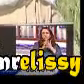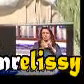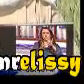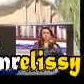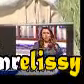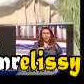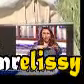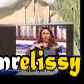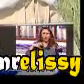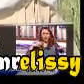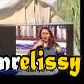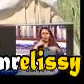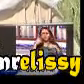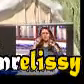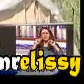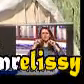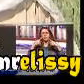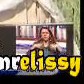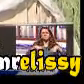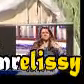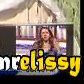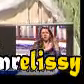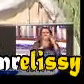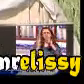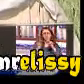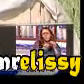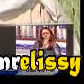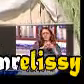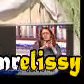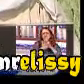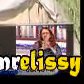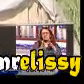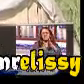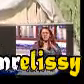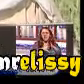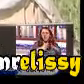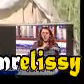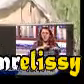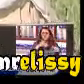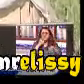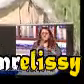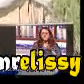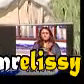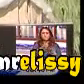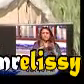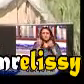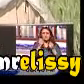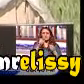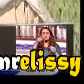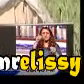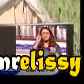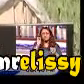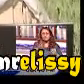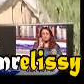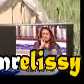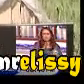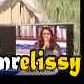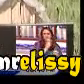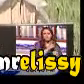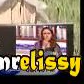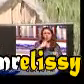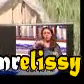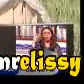كأني واقفة على مغزى على طابور عيش أو واقفة على طابور جاز، مشاكل كتير والسماد غالي، وبعدين بدون